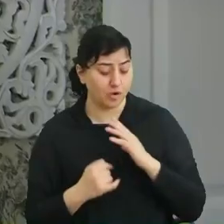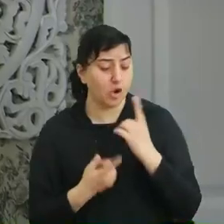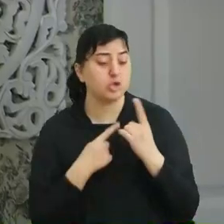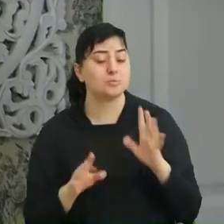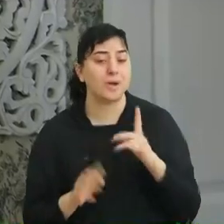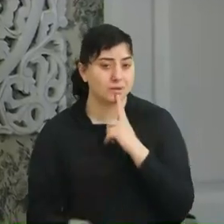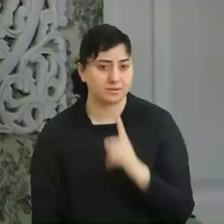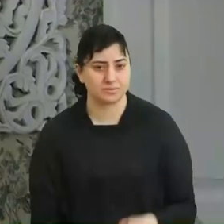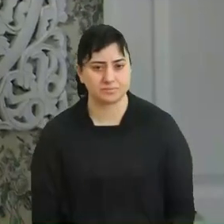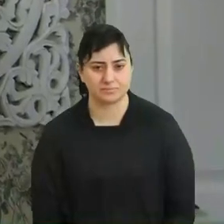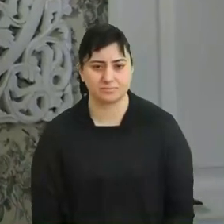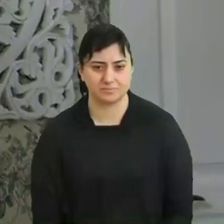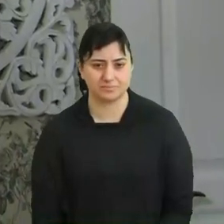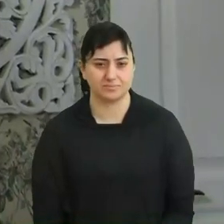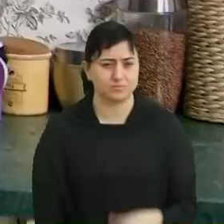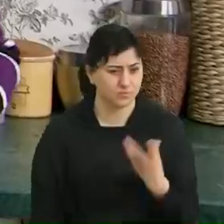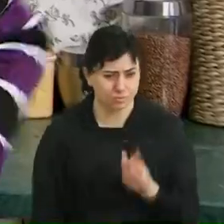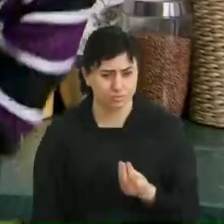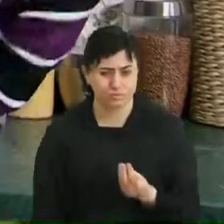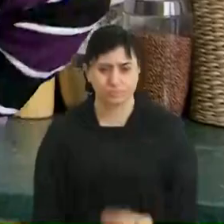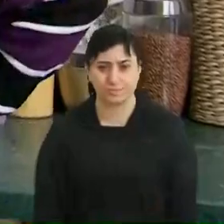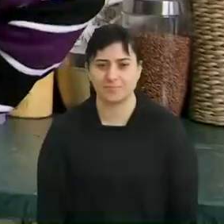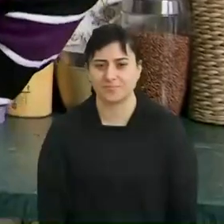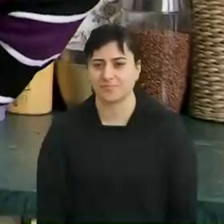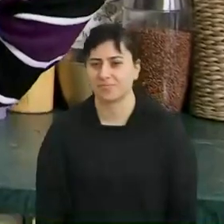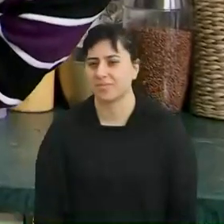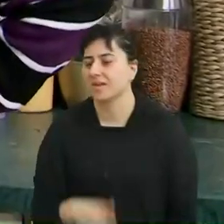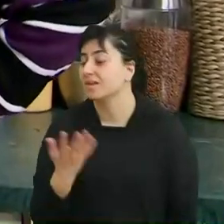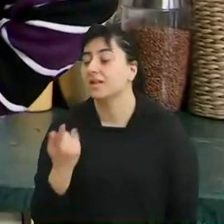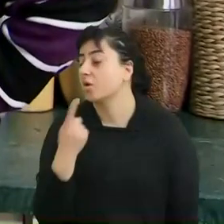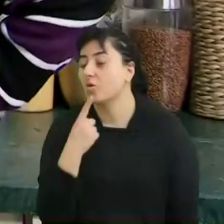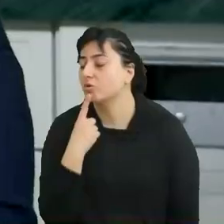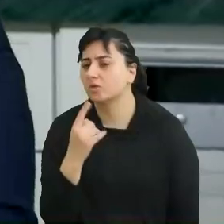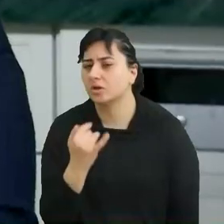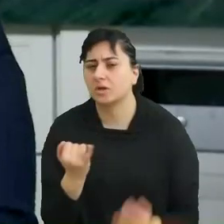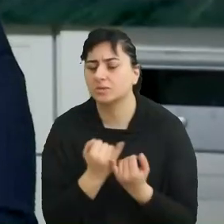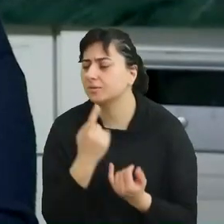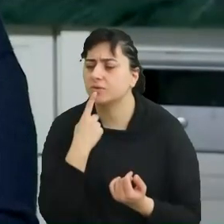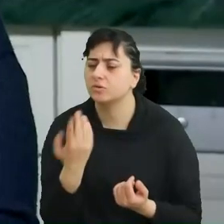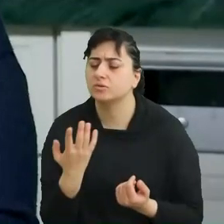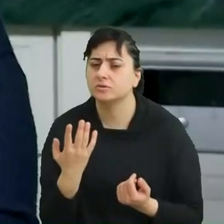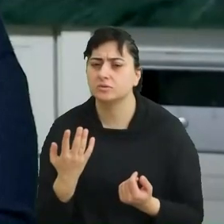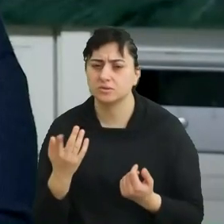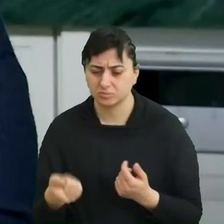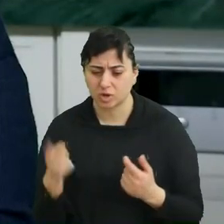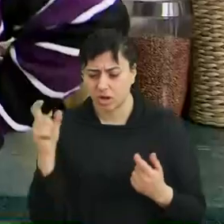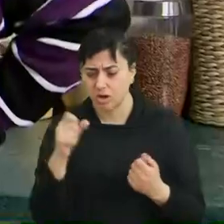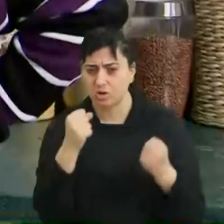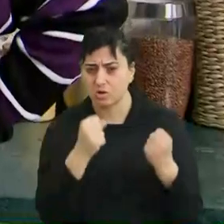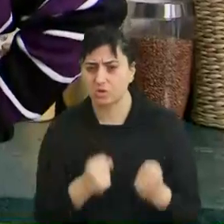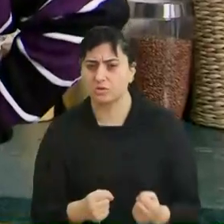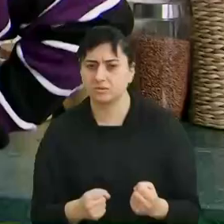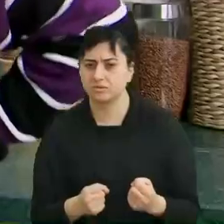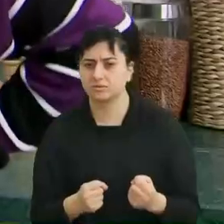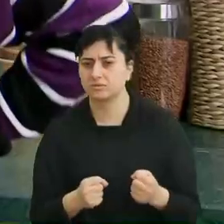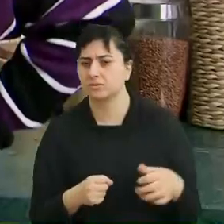sana? Veysel afalladı. Ne oluyor la? Niye böyle konuşuyorsun kardeşime? Ha? Geldi şurada kaç aydır çöreklendi